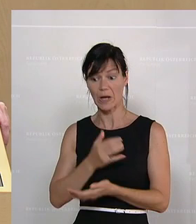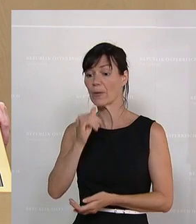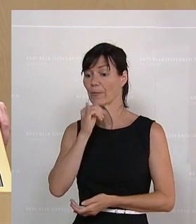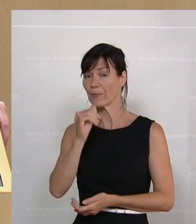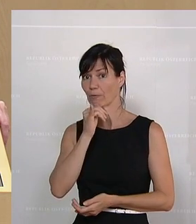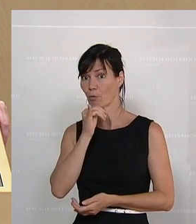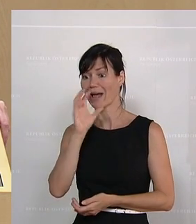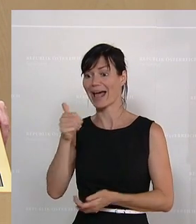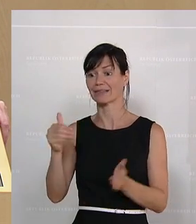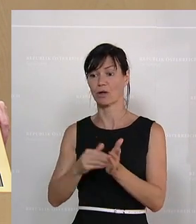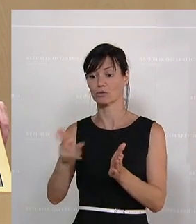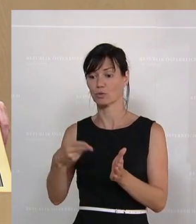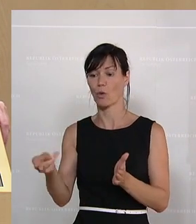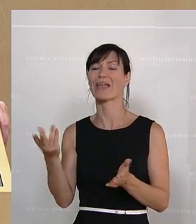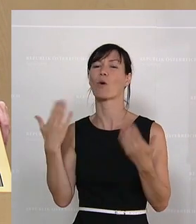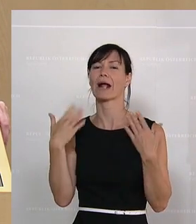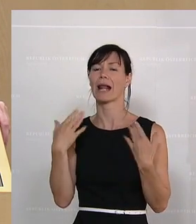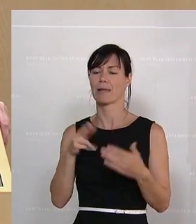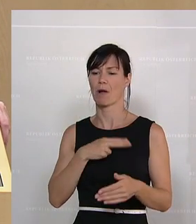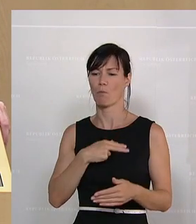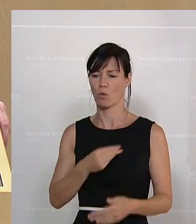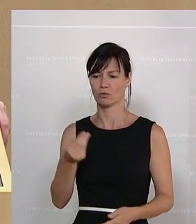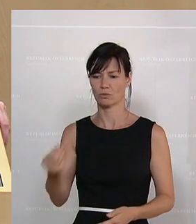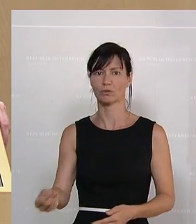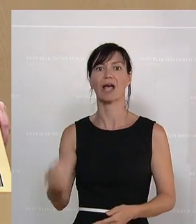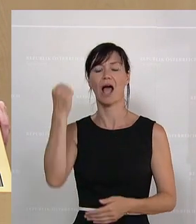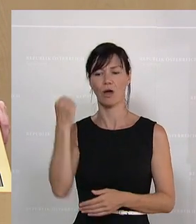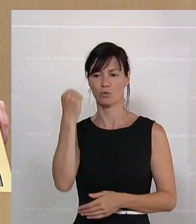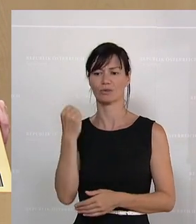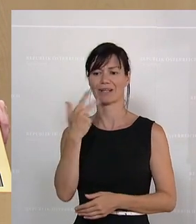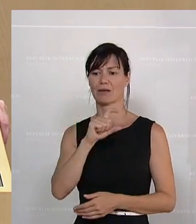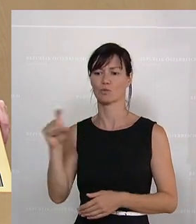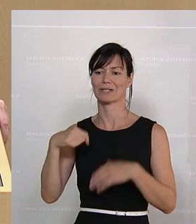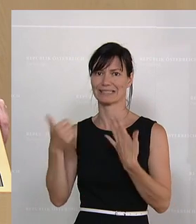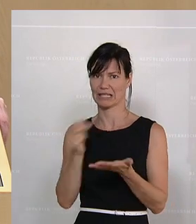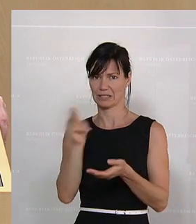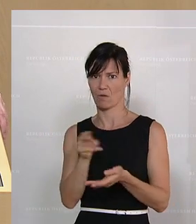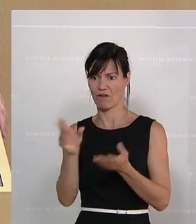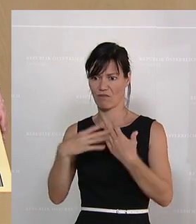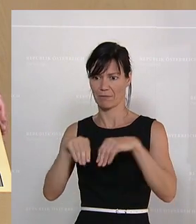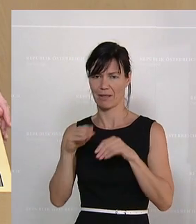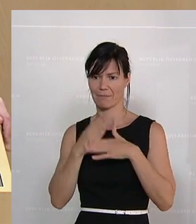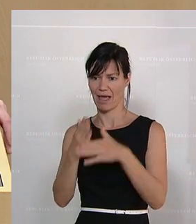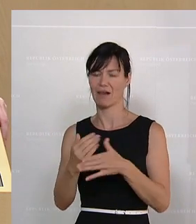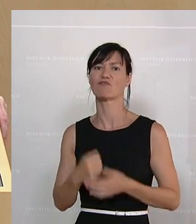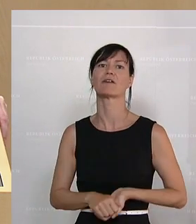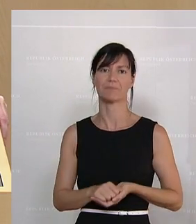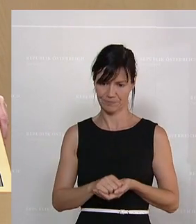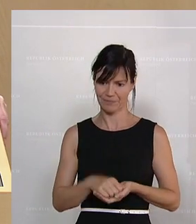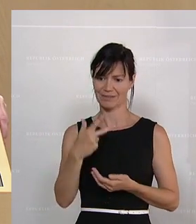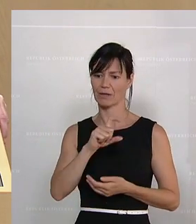1000 euro klima bonus sie bekommt im august 360 familien euro familienbeihilfe sie bekommt